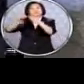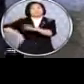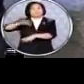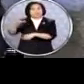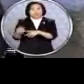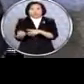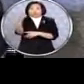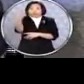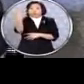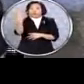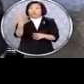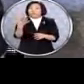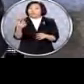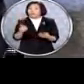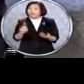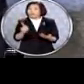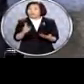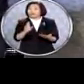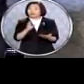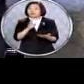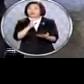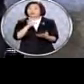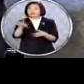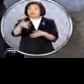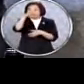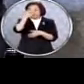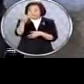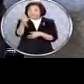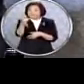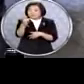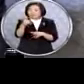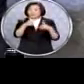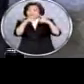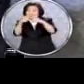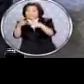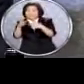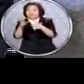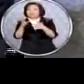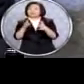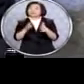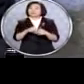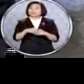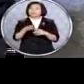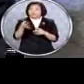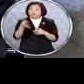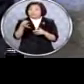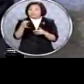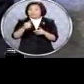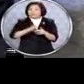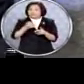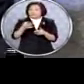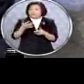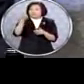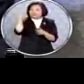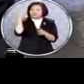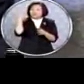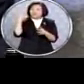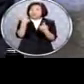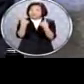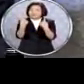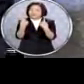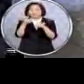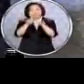增，你讲的是这个期待的金额，不是到位的金额，到位的金额没有暴增，跟过去相比